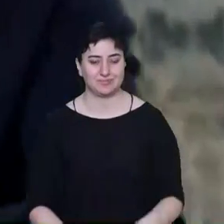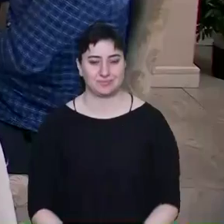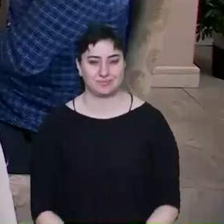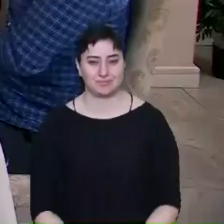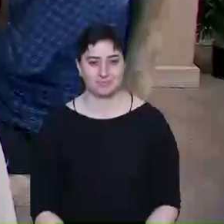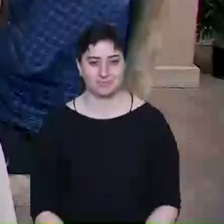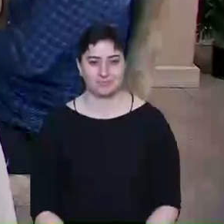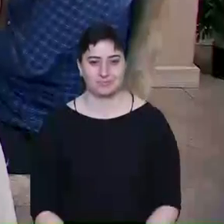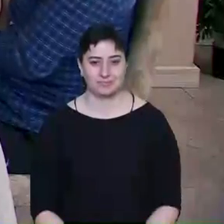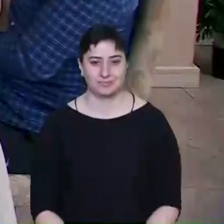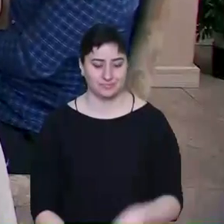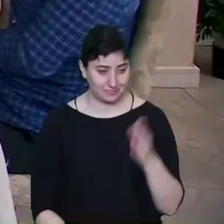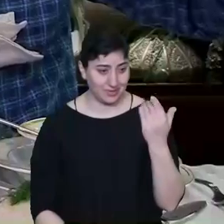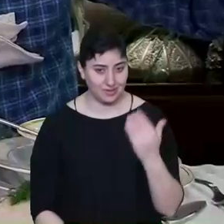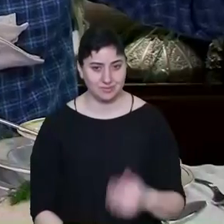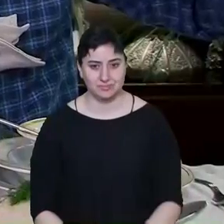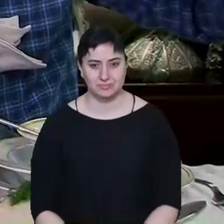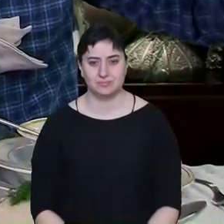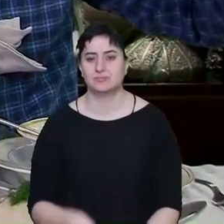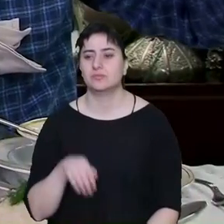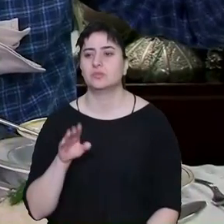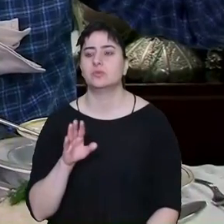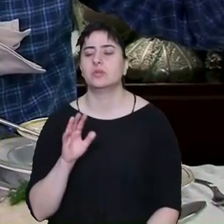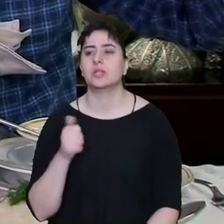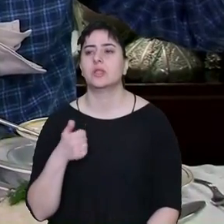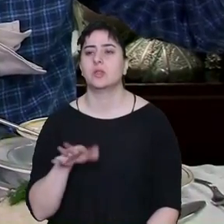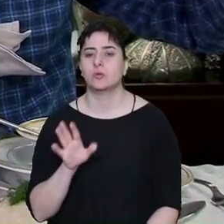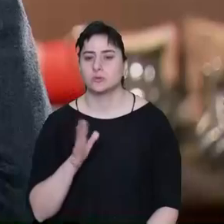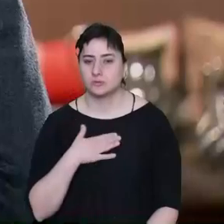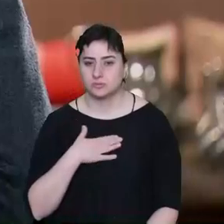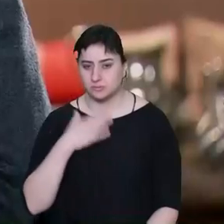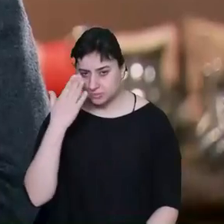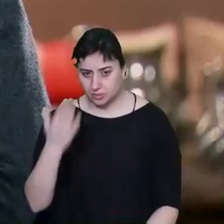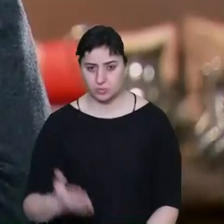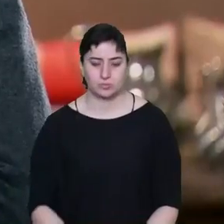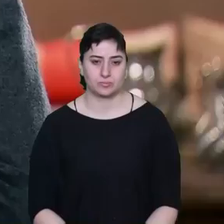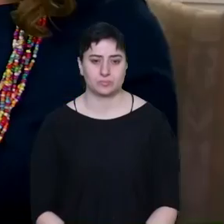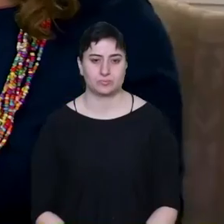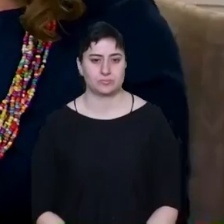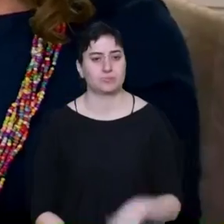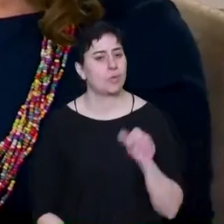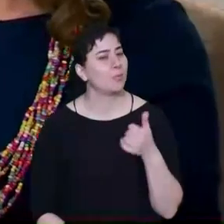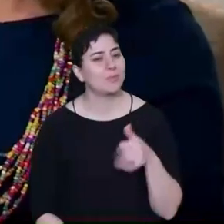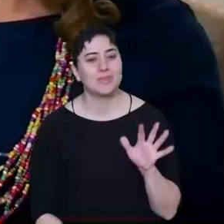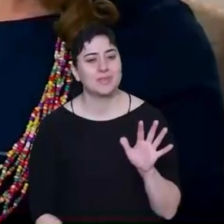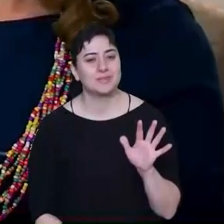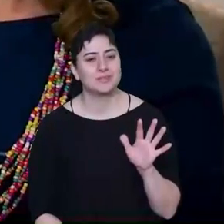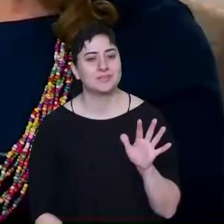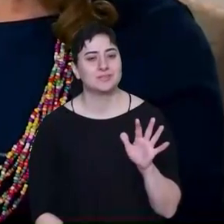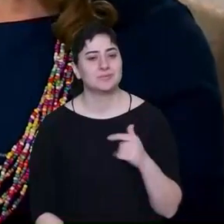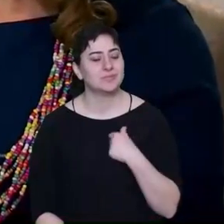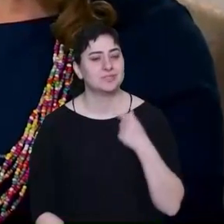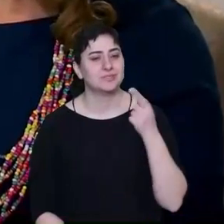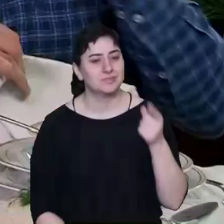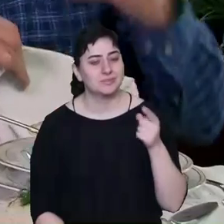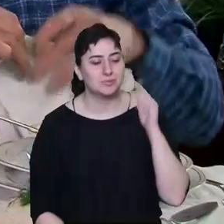Gel. Elinde peçeteyle Nurhan'a uzandı. Yok yok, zahmet etme Sarp, sağ ol. Ne demek Nurhan? Biz